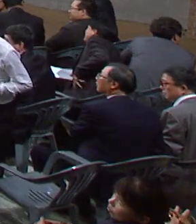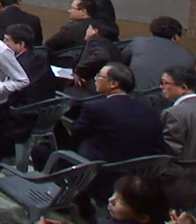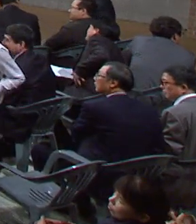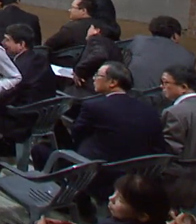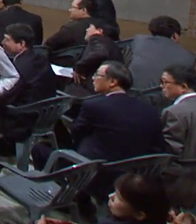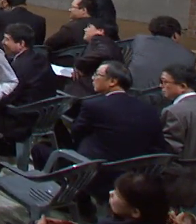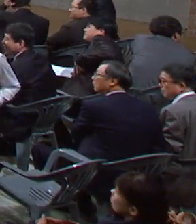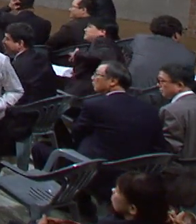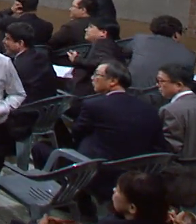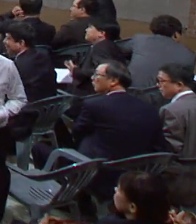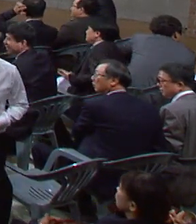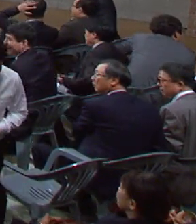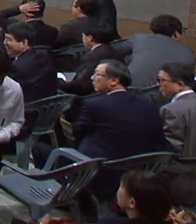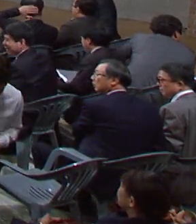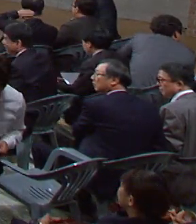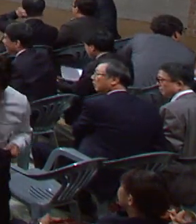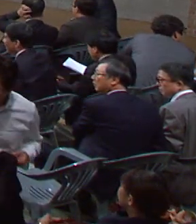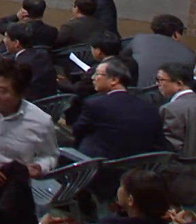으